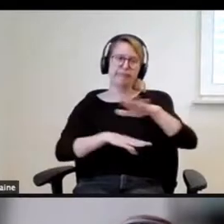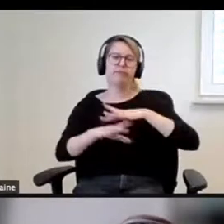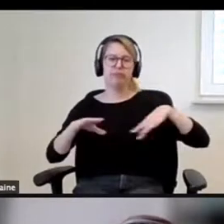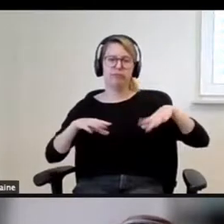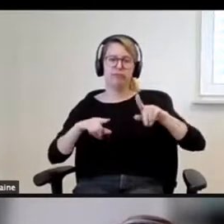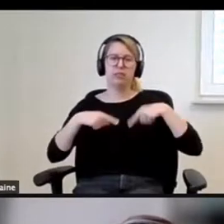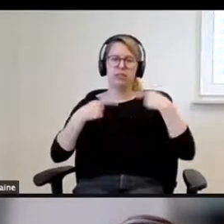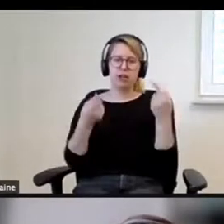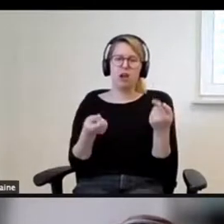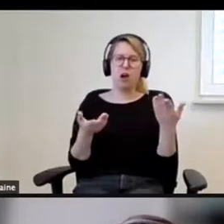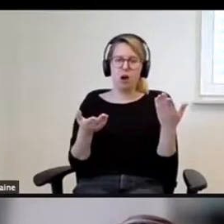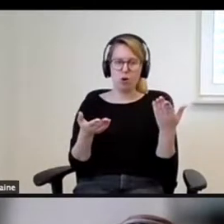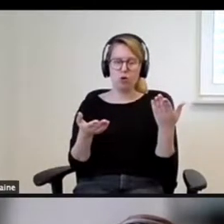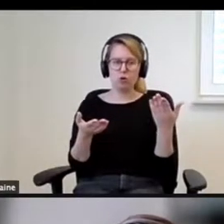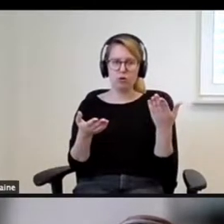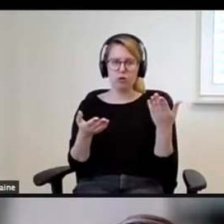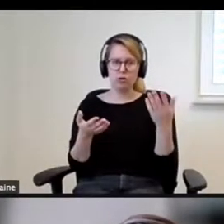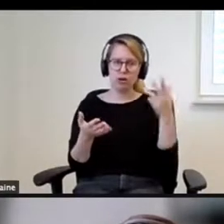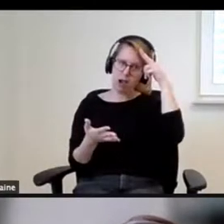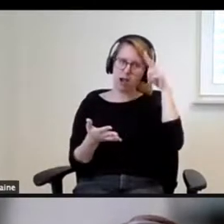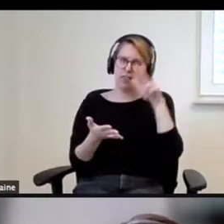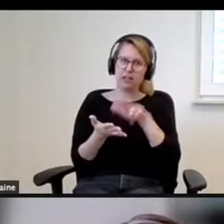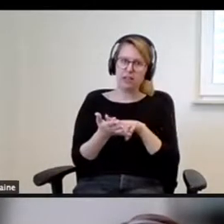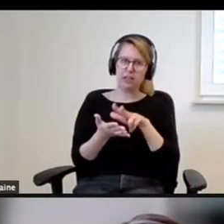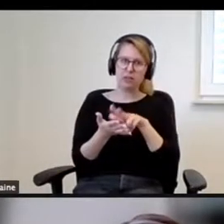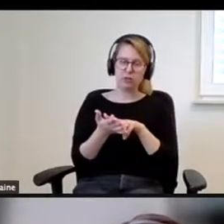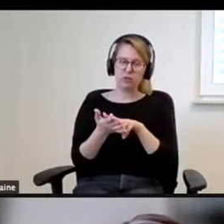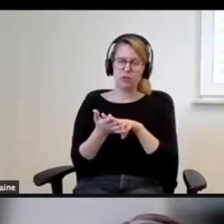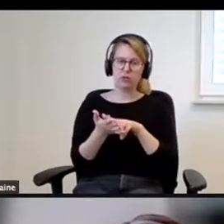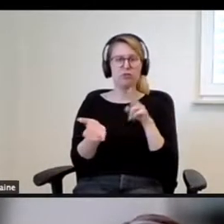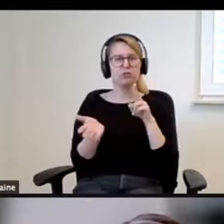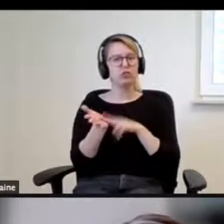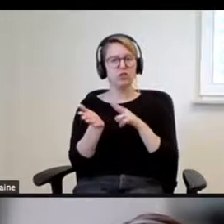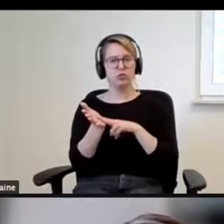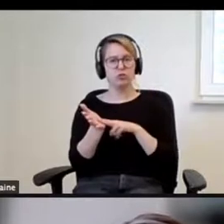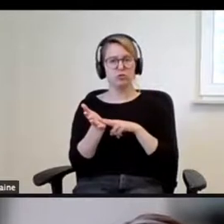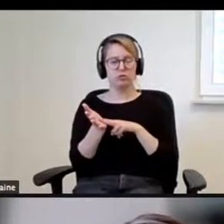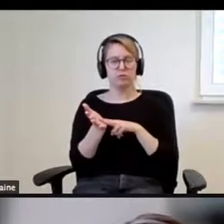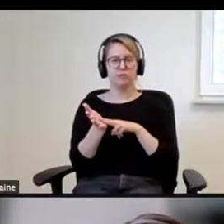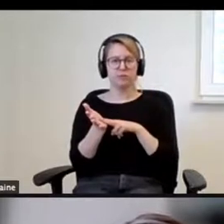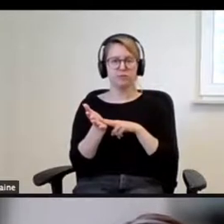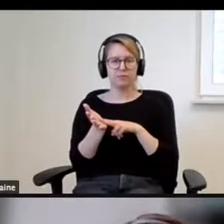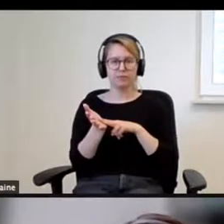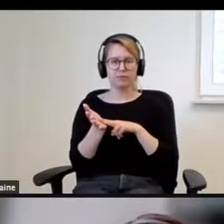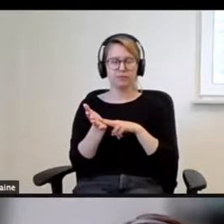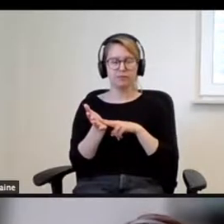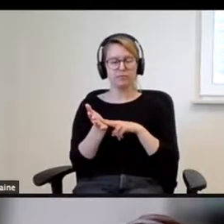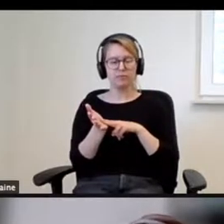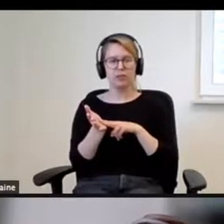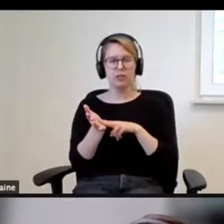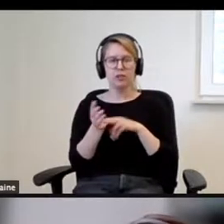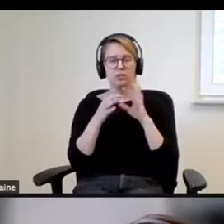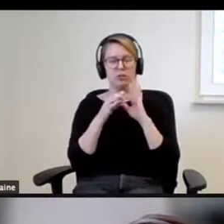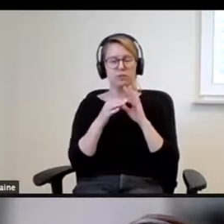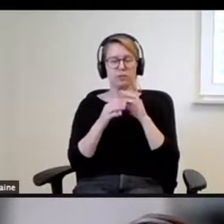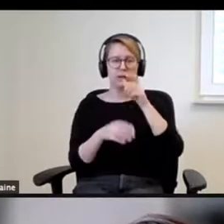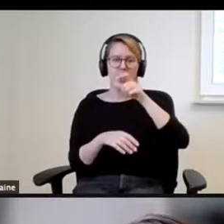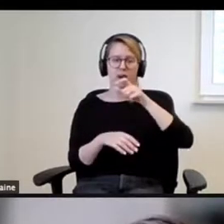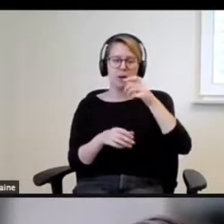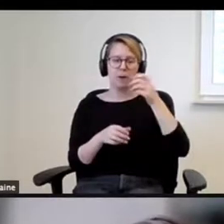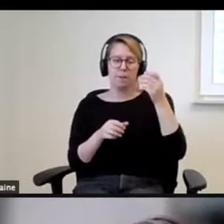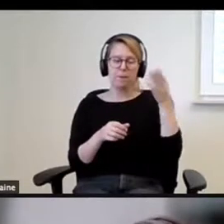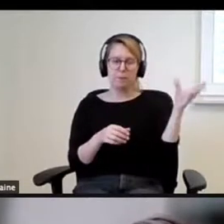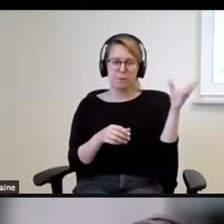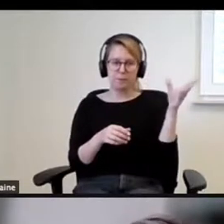statut salarié handicapé? Donc, si cette personne est reconnue au Luxembourg avec ce statut, est-ce